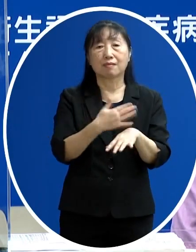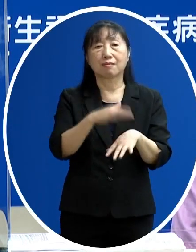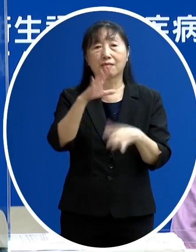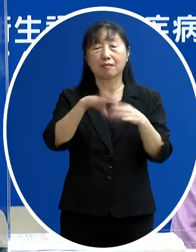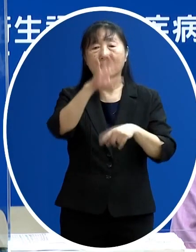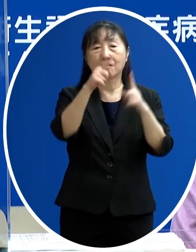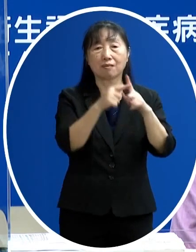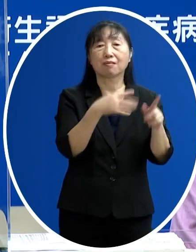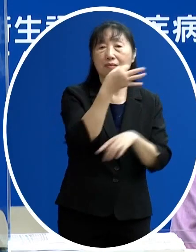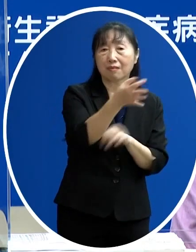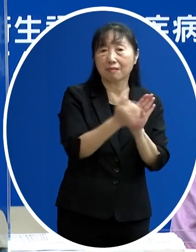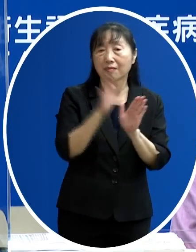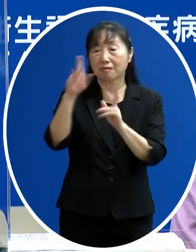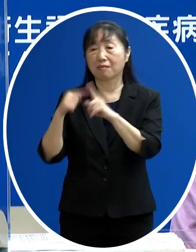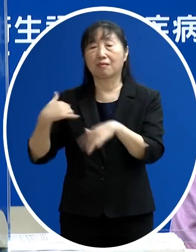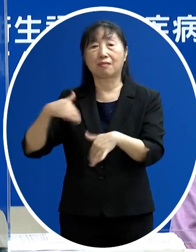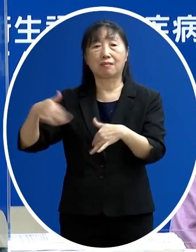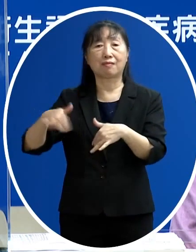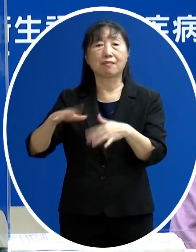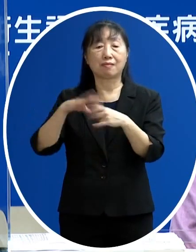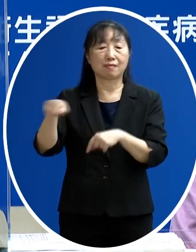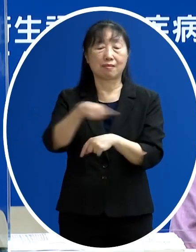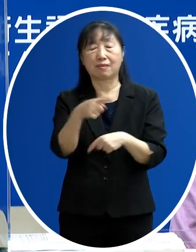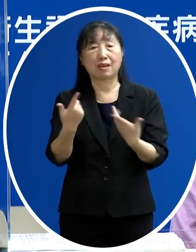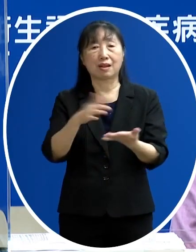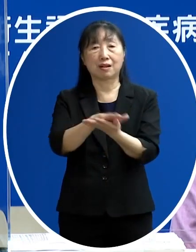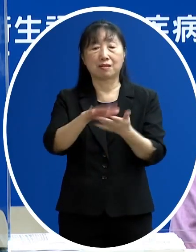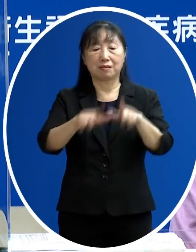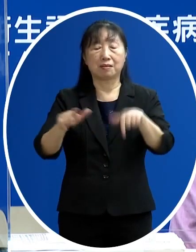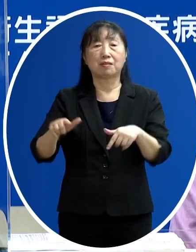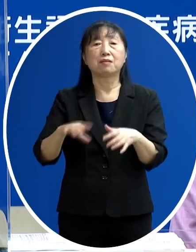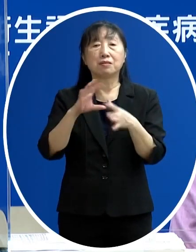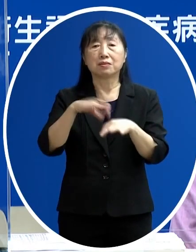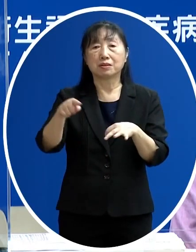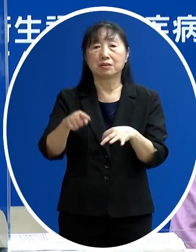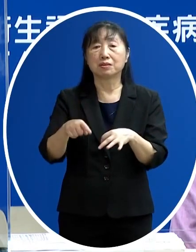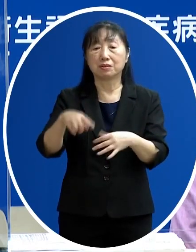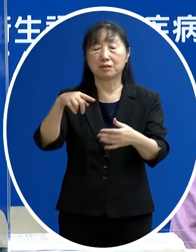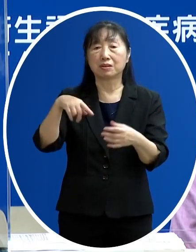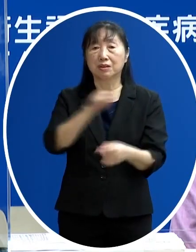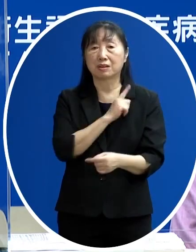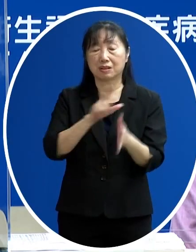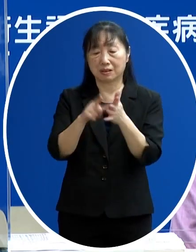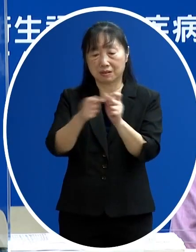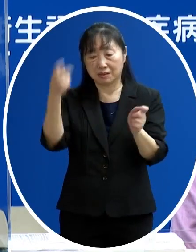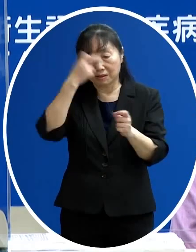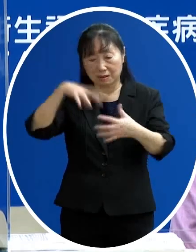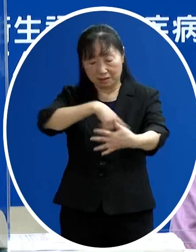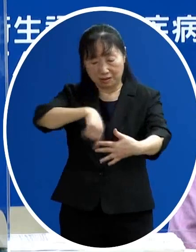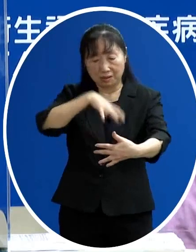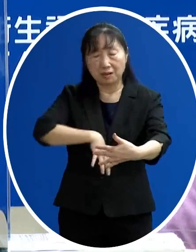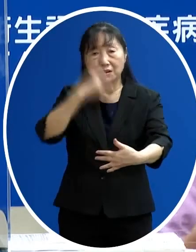有人有买有人没有买，那到时候要做一个院内的一个筛检的时候，那就会缺乏。所以